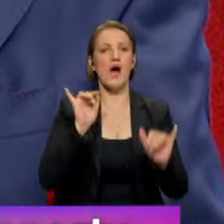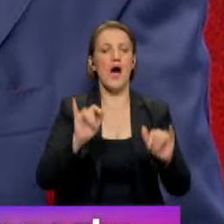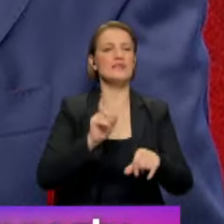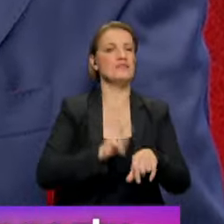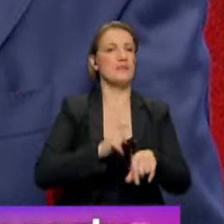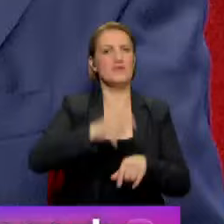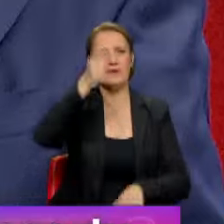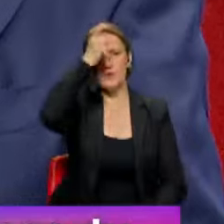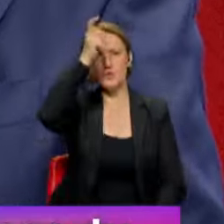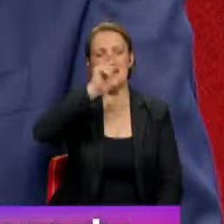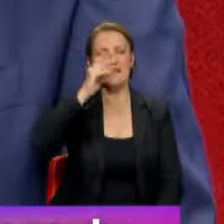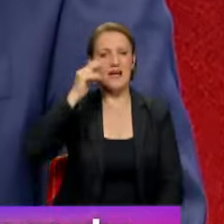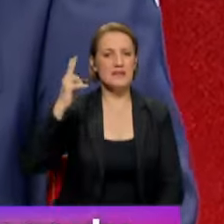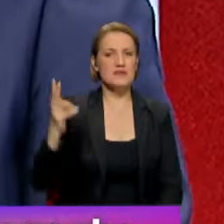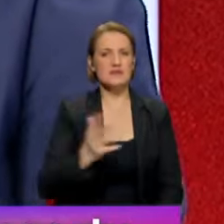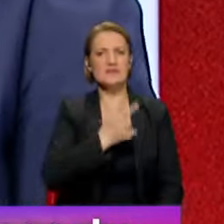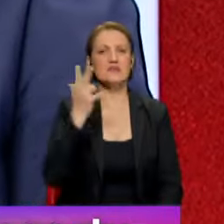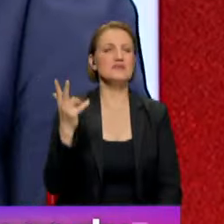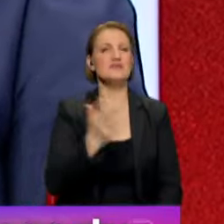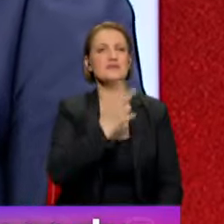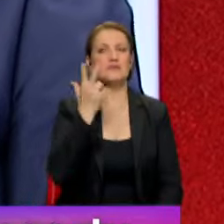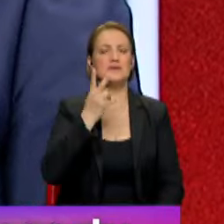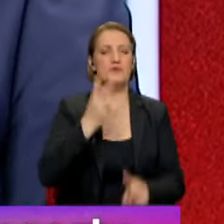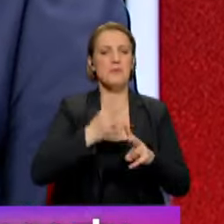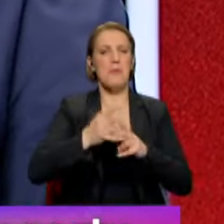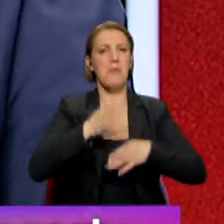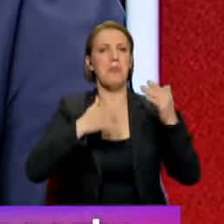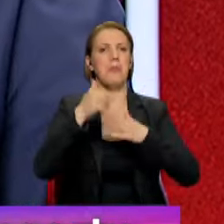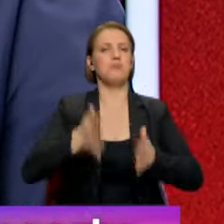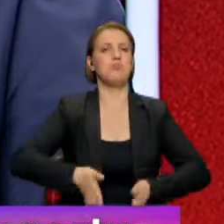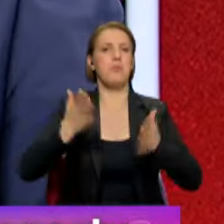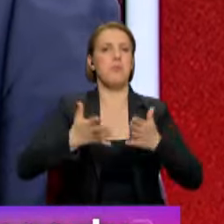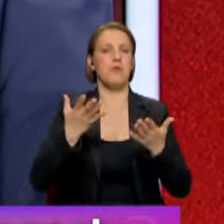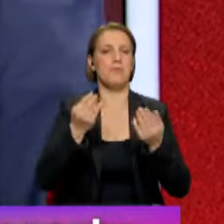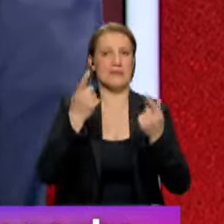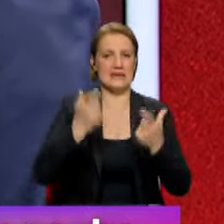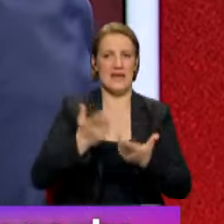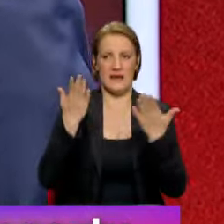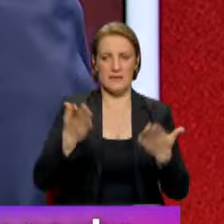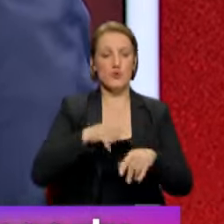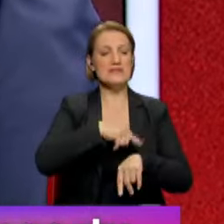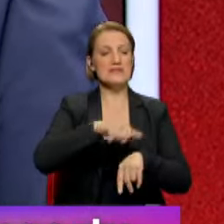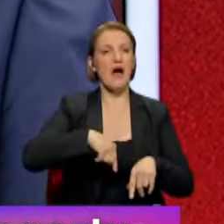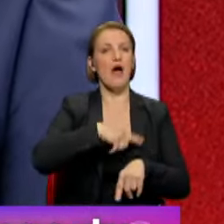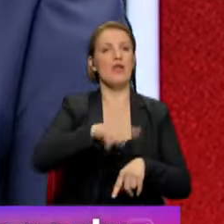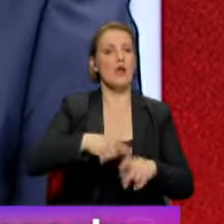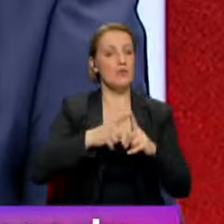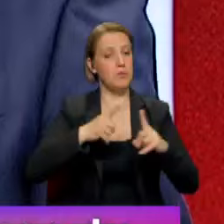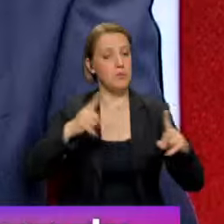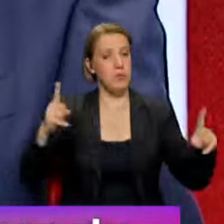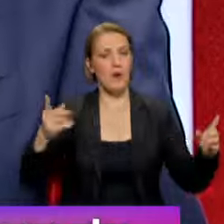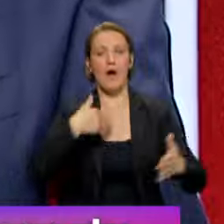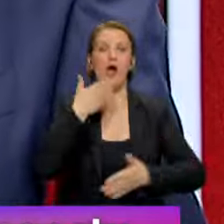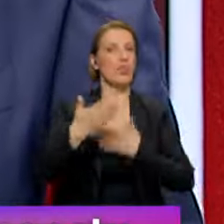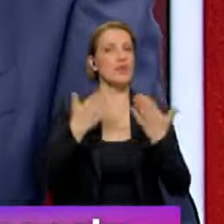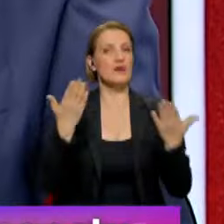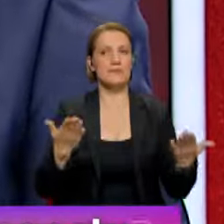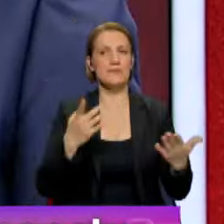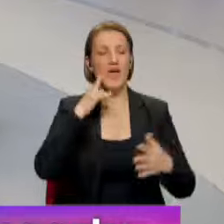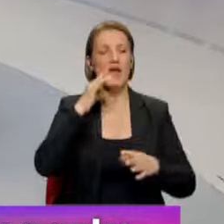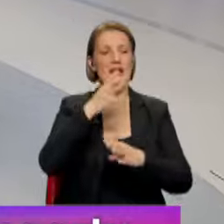Türkiye'de en hızlı ve en çarpık kentleşmiş yapılardan bir tanesi bunu saatlerce anlatabiliriz Bir laboratuvar